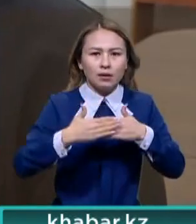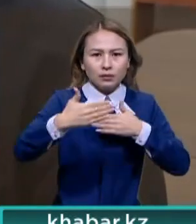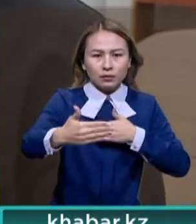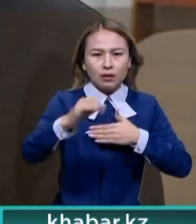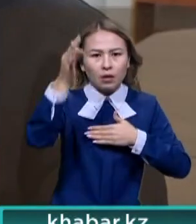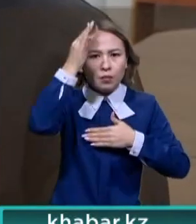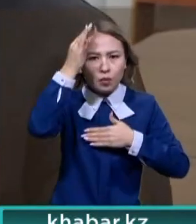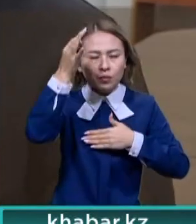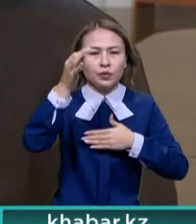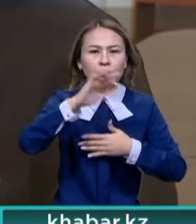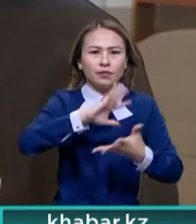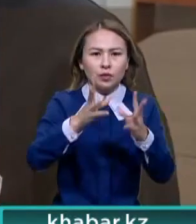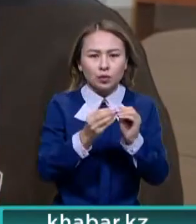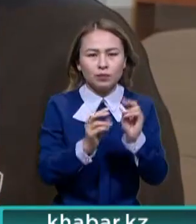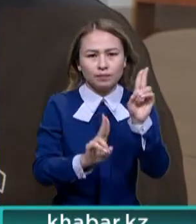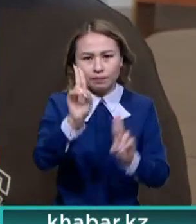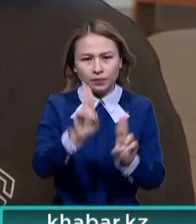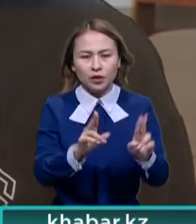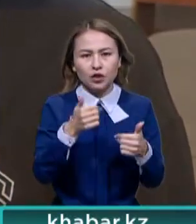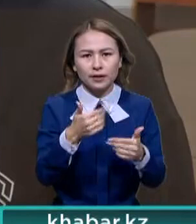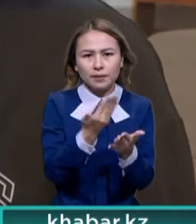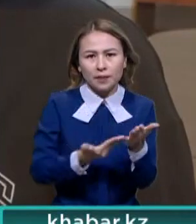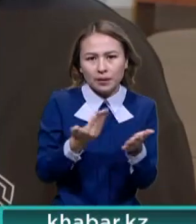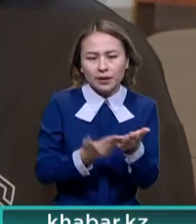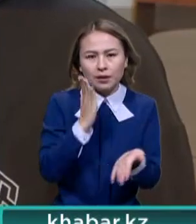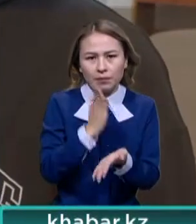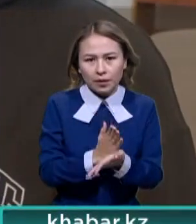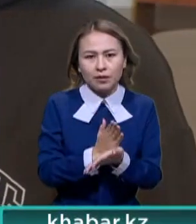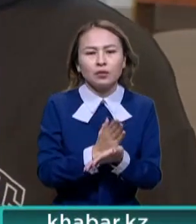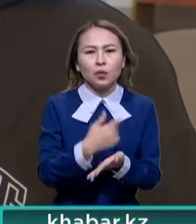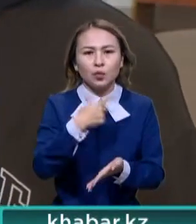қалай сақтамауды сол бойынша жақсы бізге мәліметтер берді.